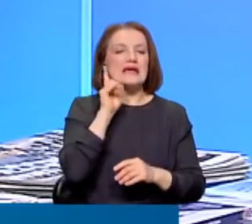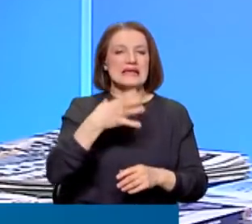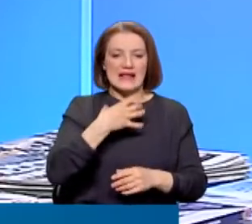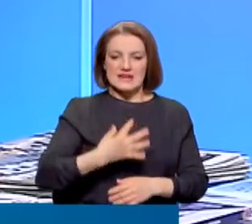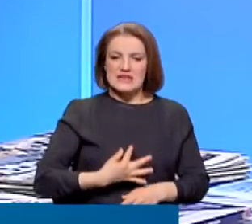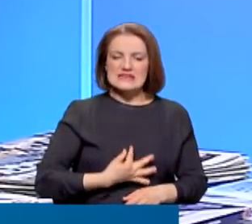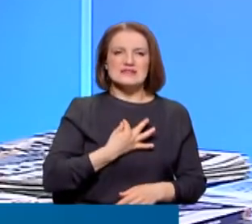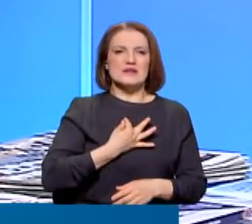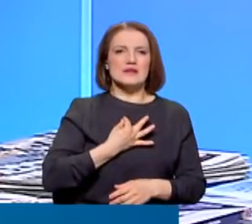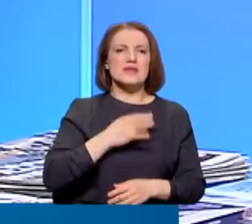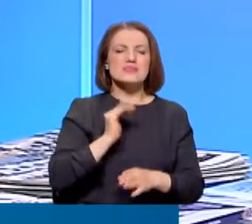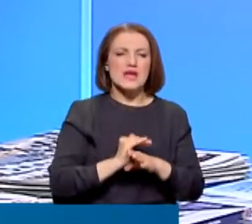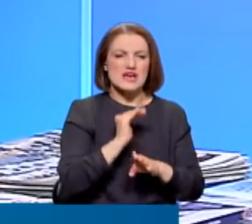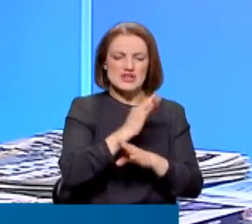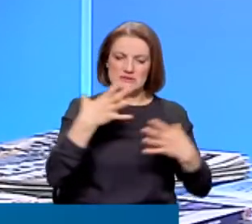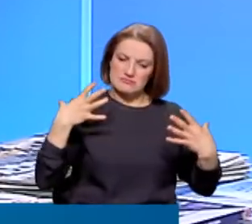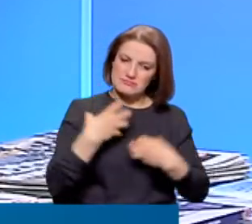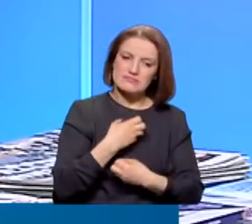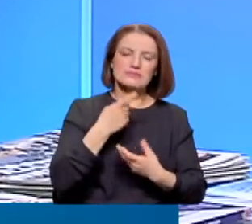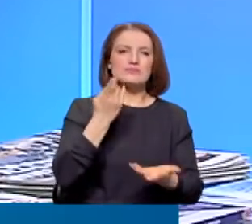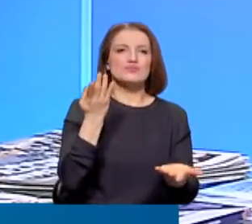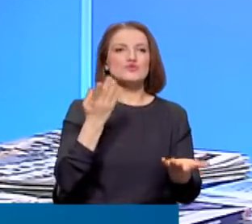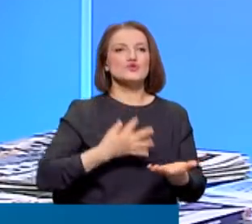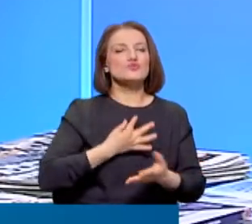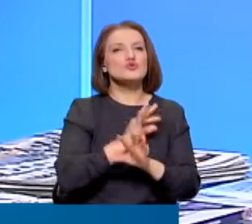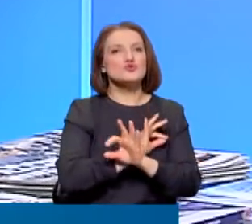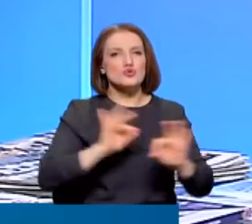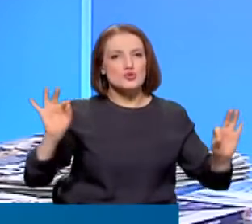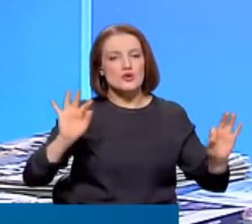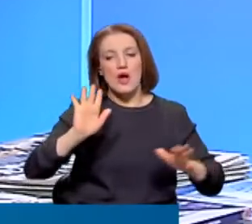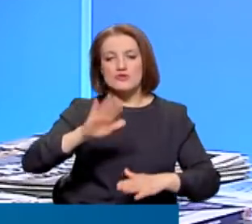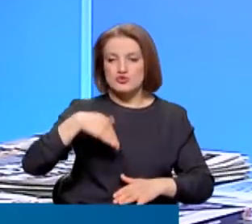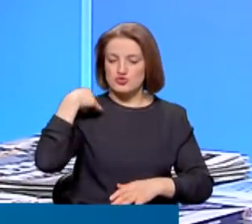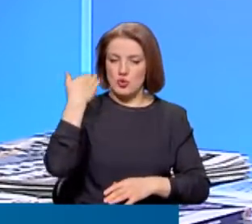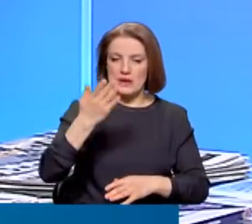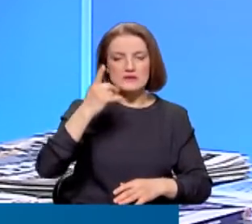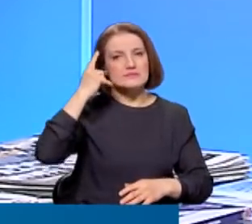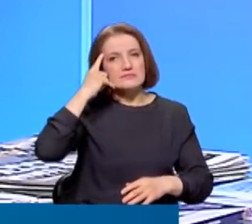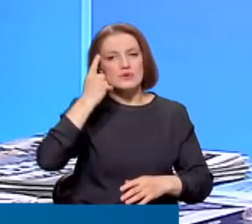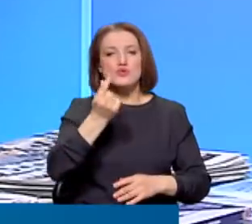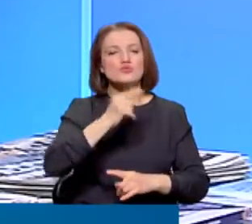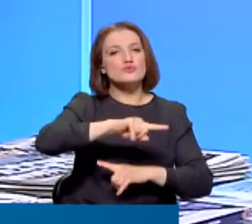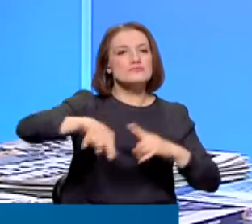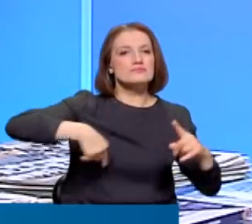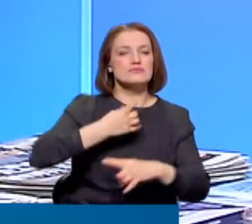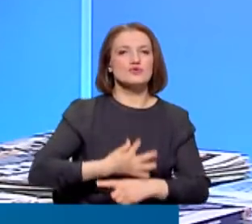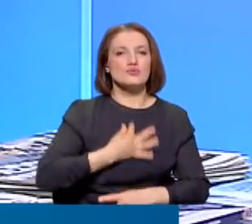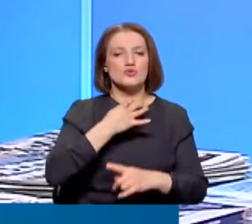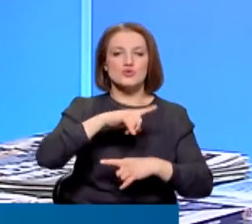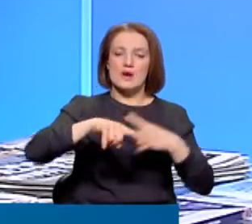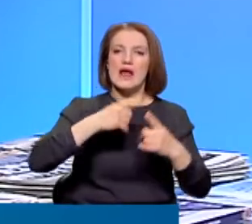hissini hissiyatını yaşadığı sıkıntıyı düştü umutsuzluğu ve sonrasında bir umut arayışını